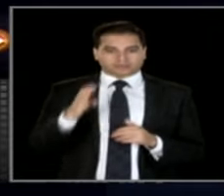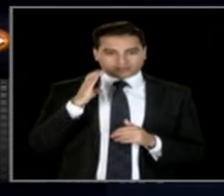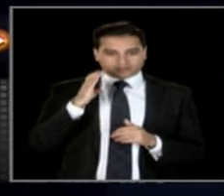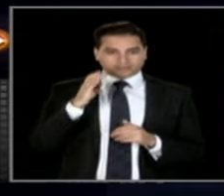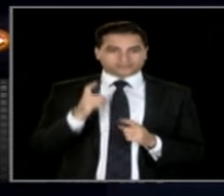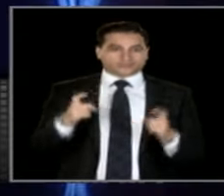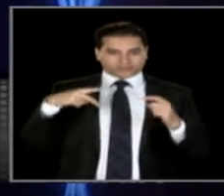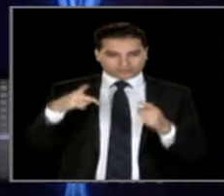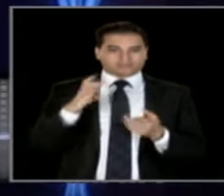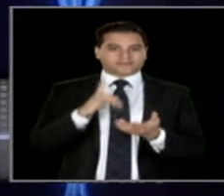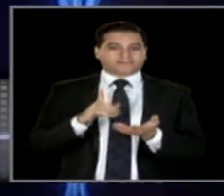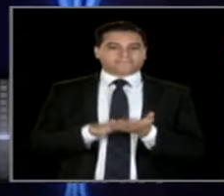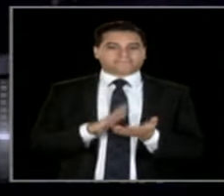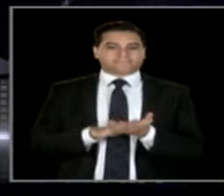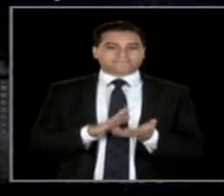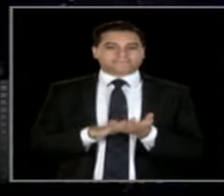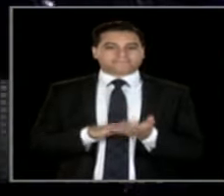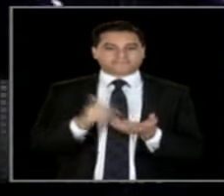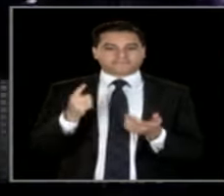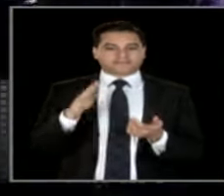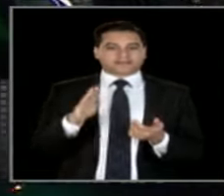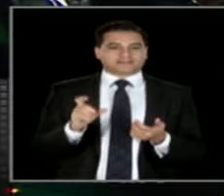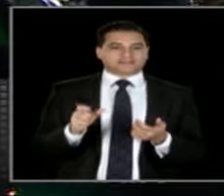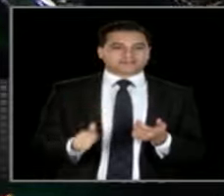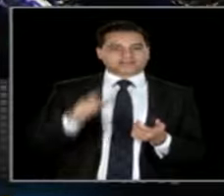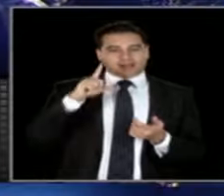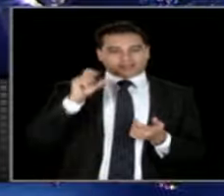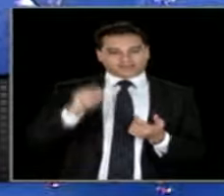إلى دور الثمانية، إجابة صحيحة.